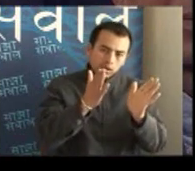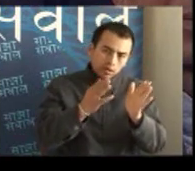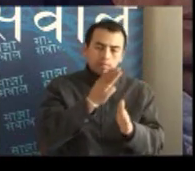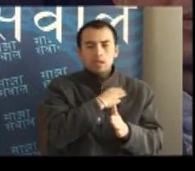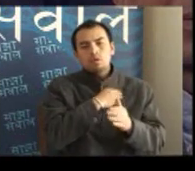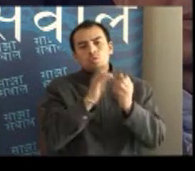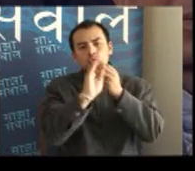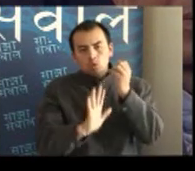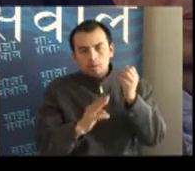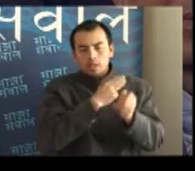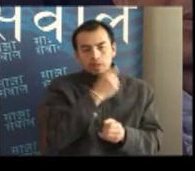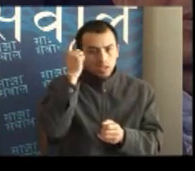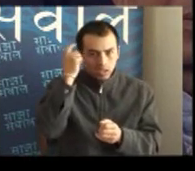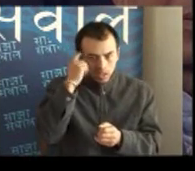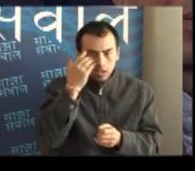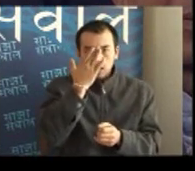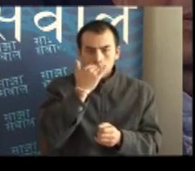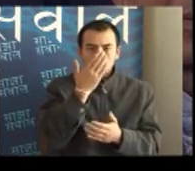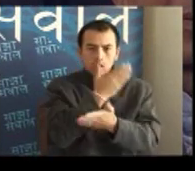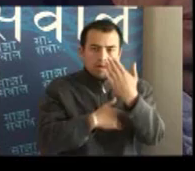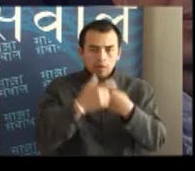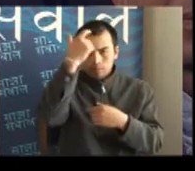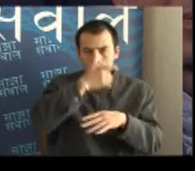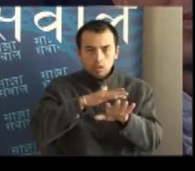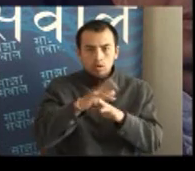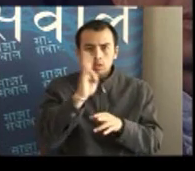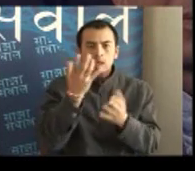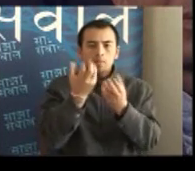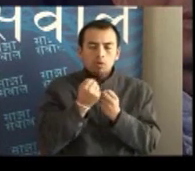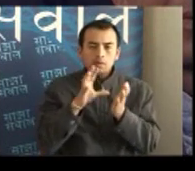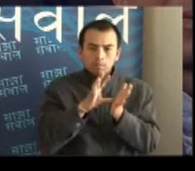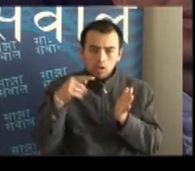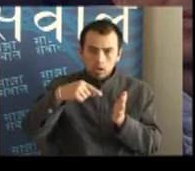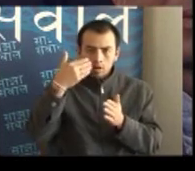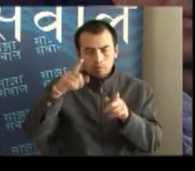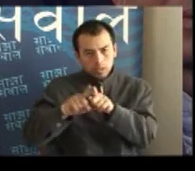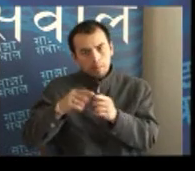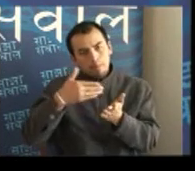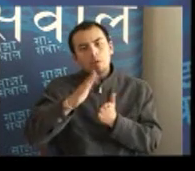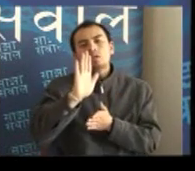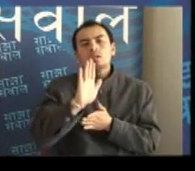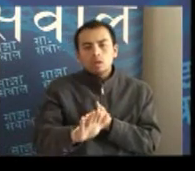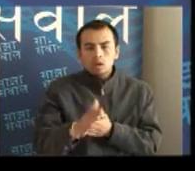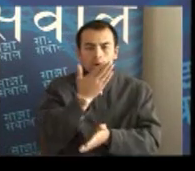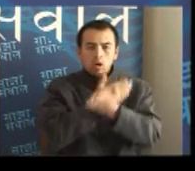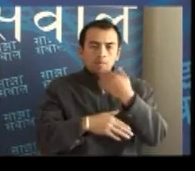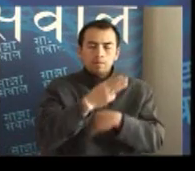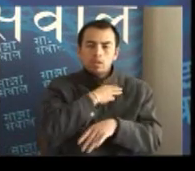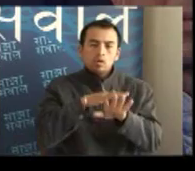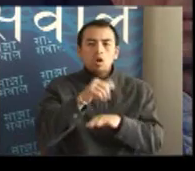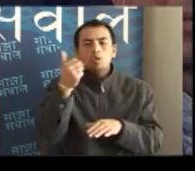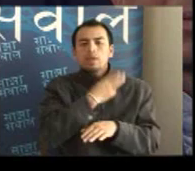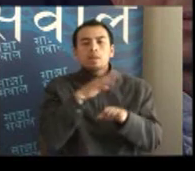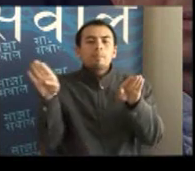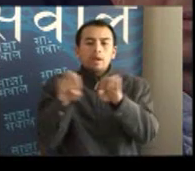स्रोत मानवीय चिन्तनको कारणले गर्दाखेरि अपाङ्गता भएका नागरिकहरू शिक्षा पाउनुबाट अहिले पनि वञ्चित छन्। अपाङ्गता भएका नागरिकहरूलाई अरू